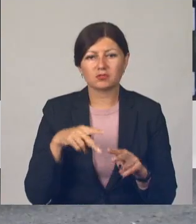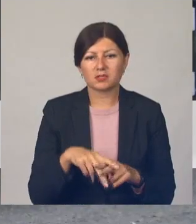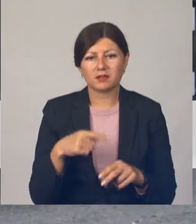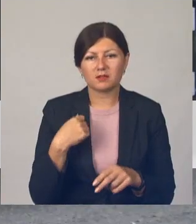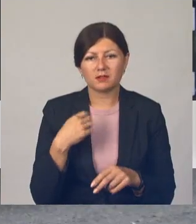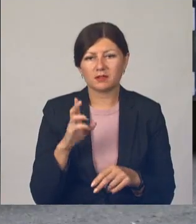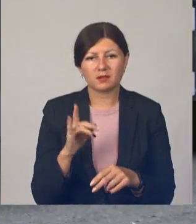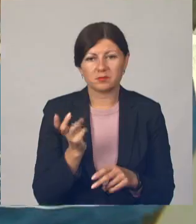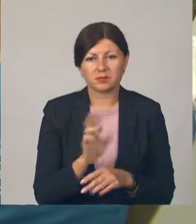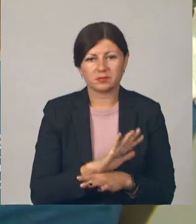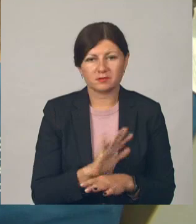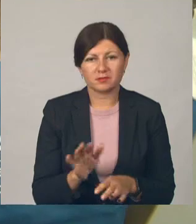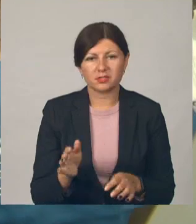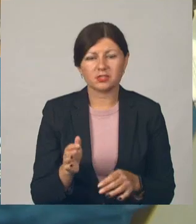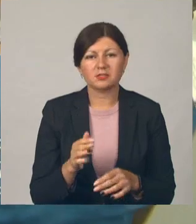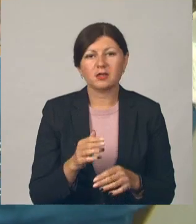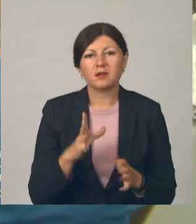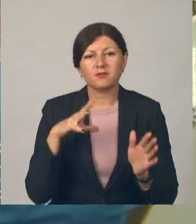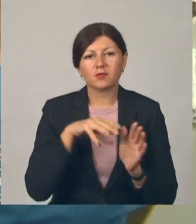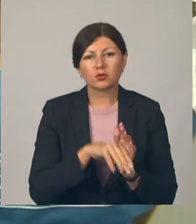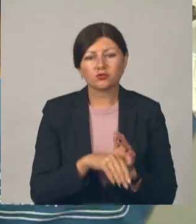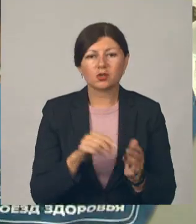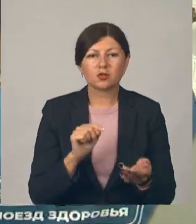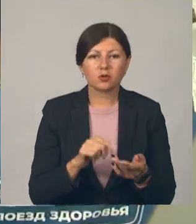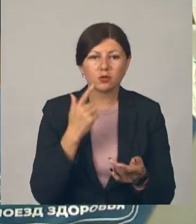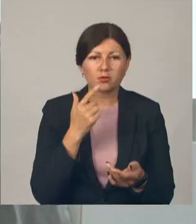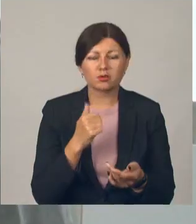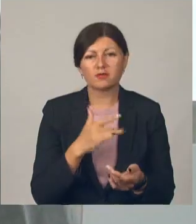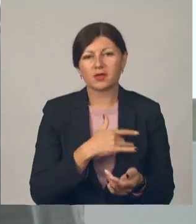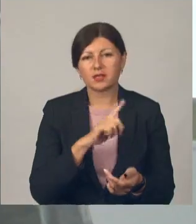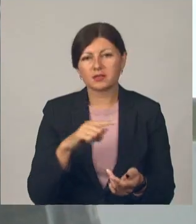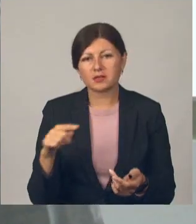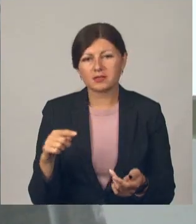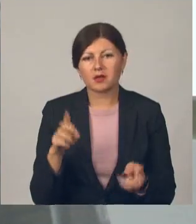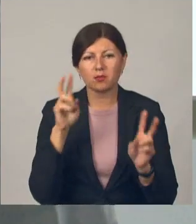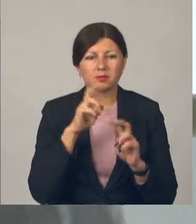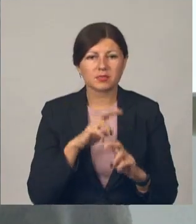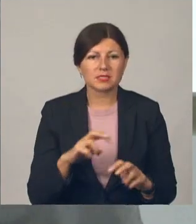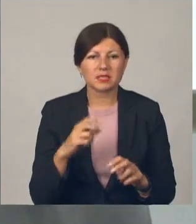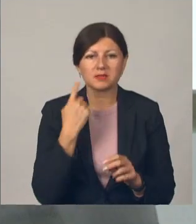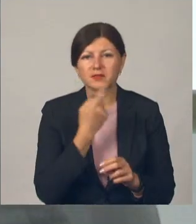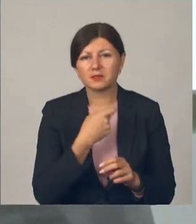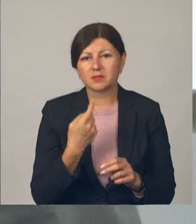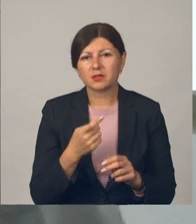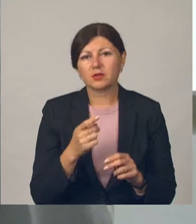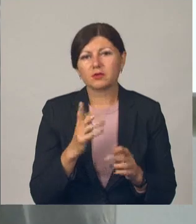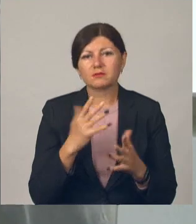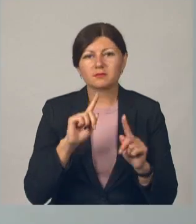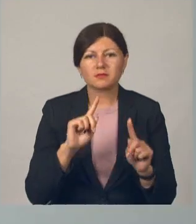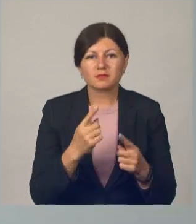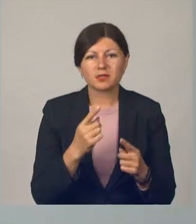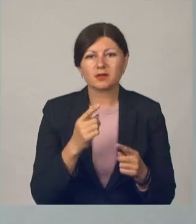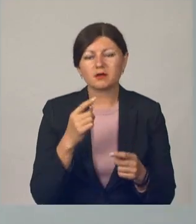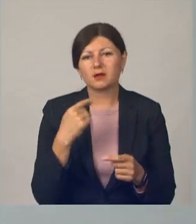бы не решилась. Диагностика включает анализ крови, электрокардиограмму, обследование на стоматоскопе, выявляющем ранние формы